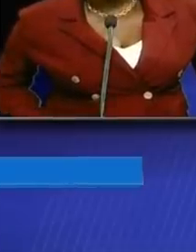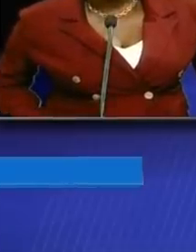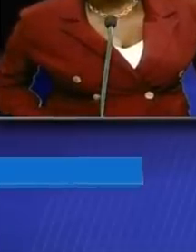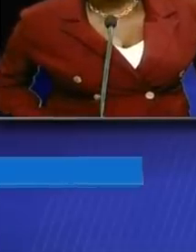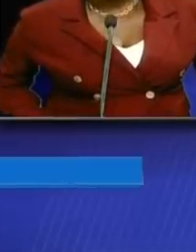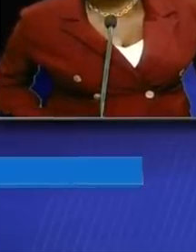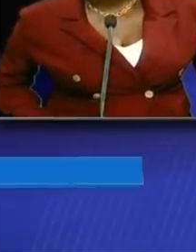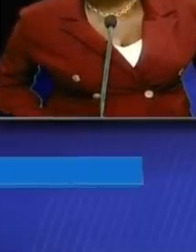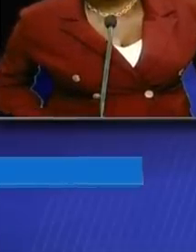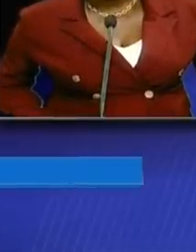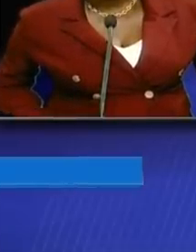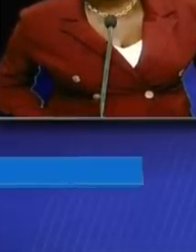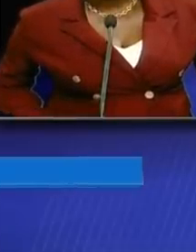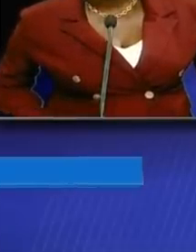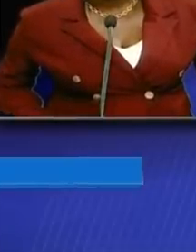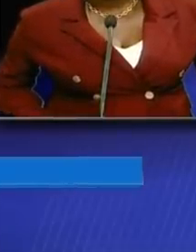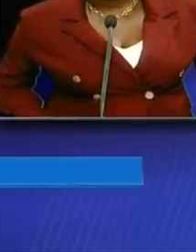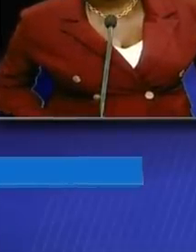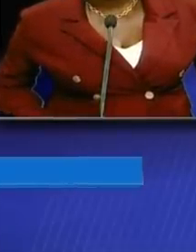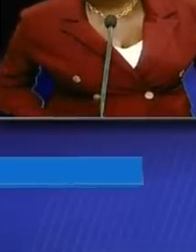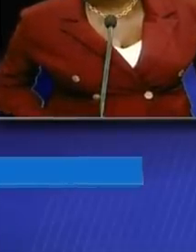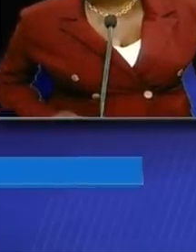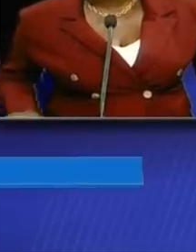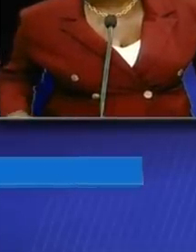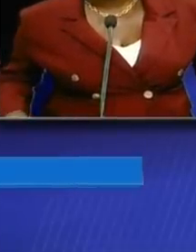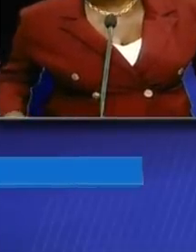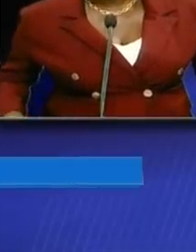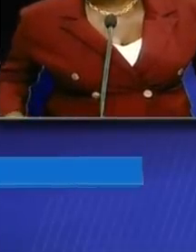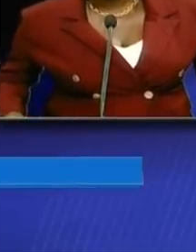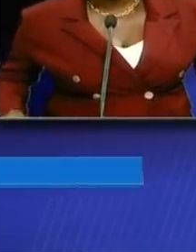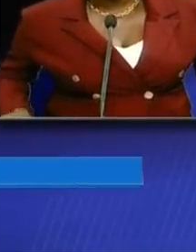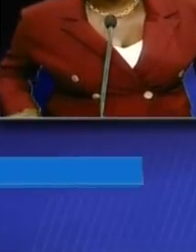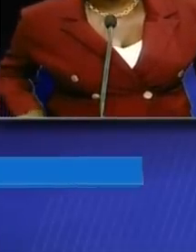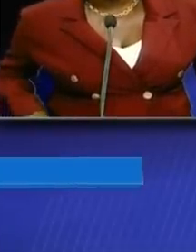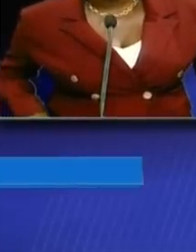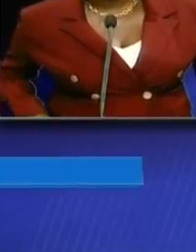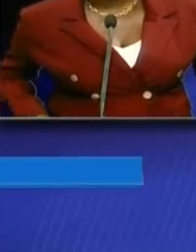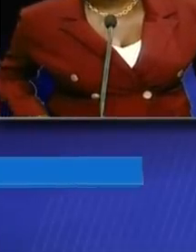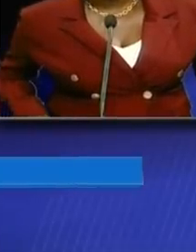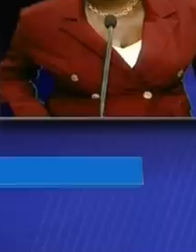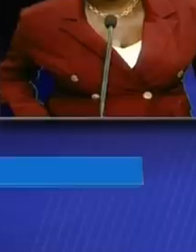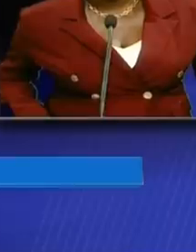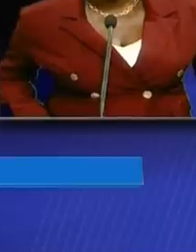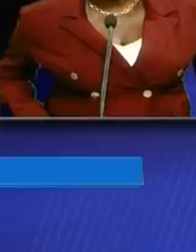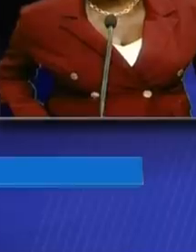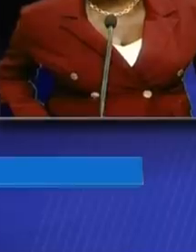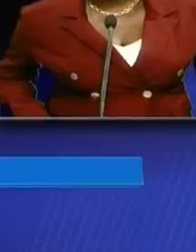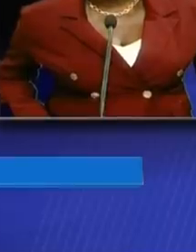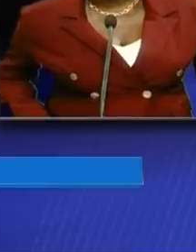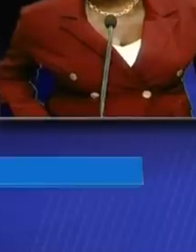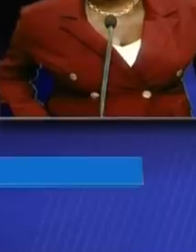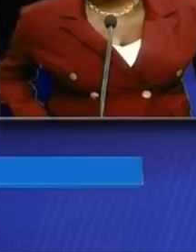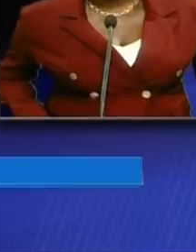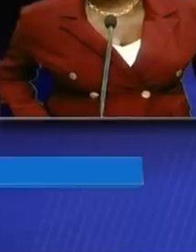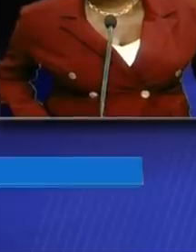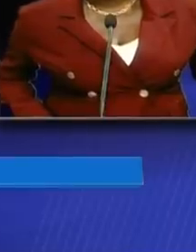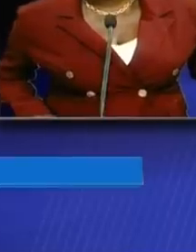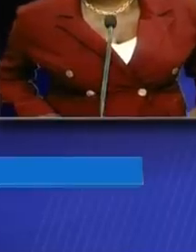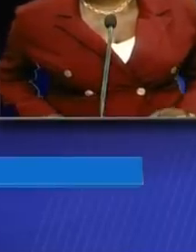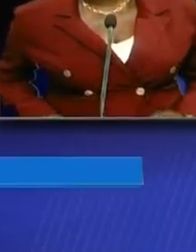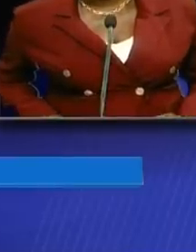autre titre dans ce journal. Le pape François va bel et bien arriver à Kinshasa à partir de ce 2 juillet. L'annonce est de la